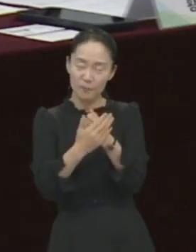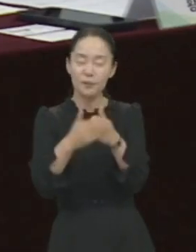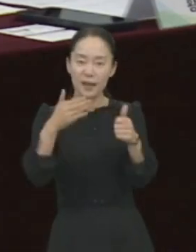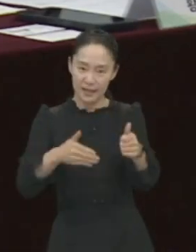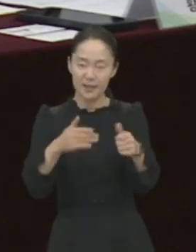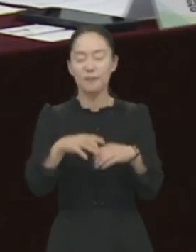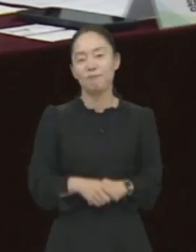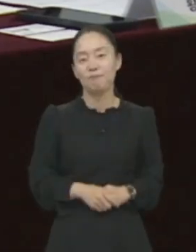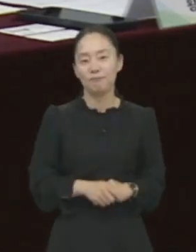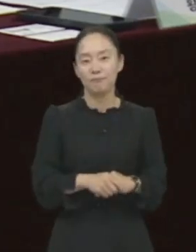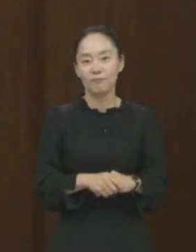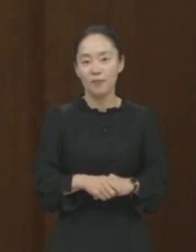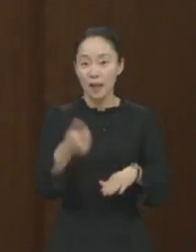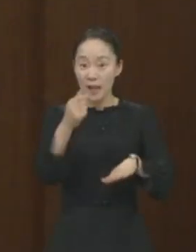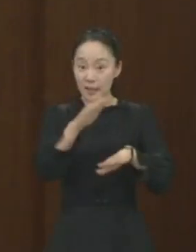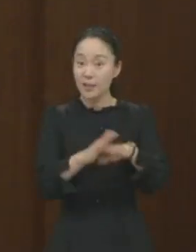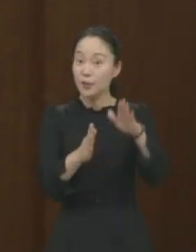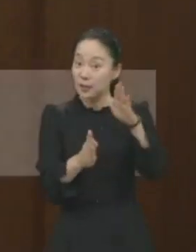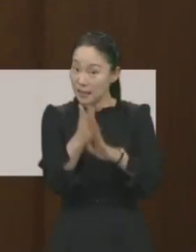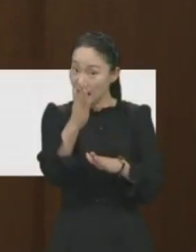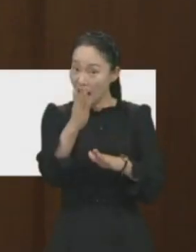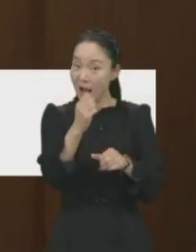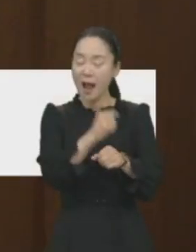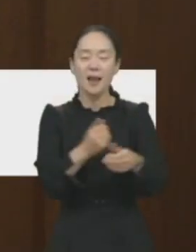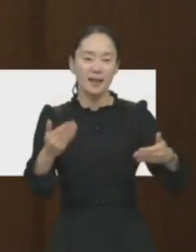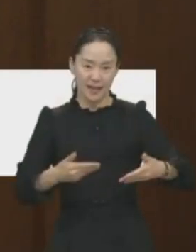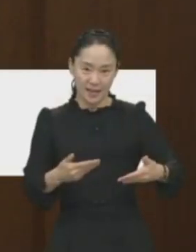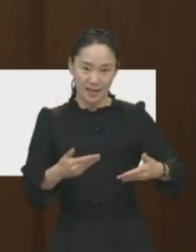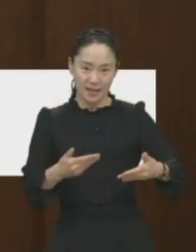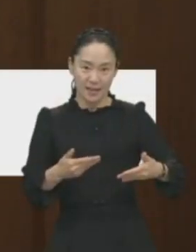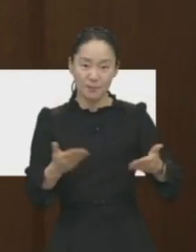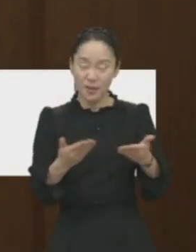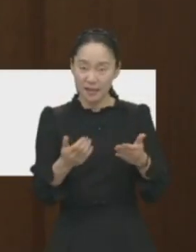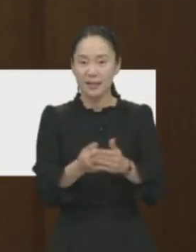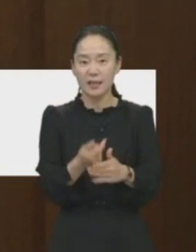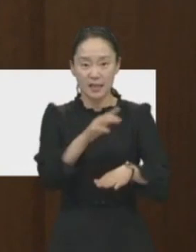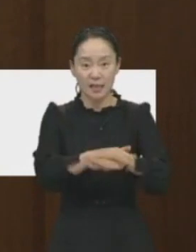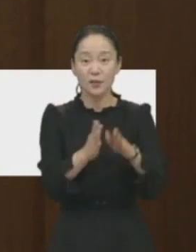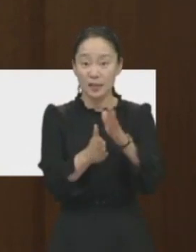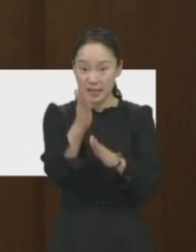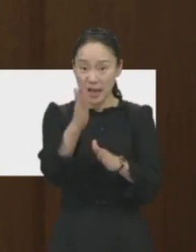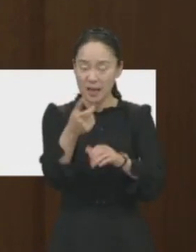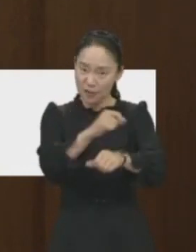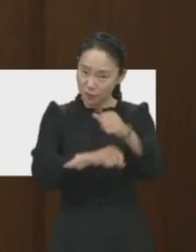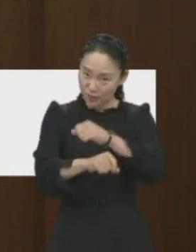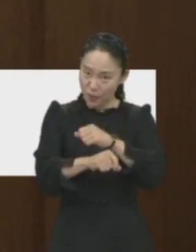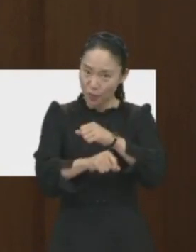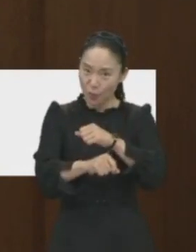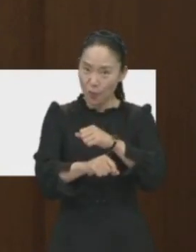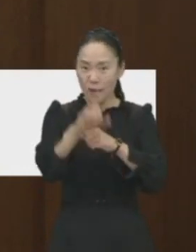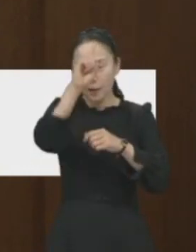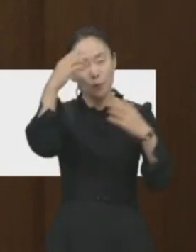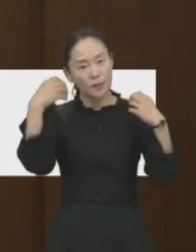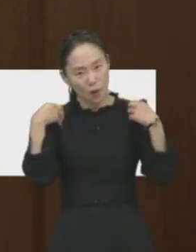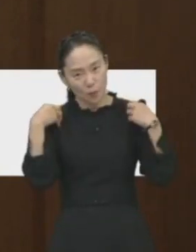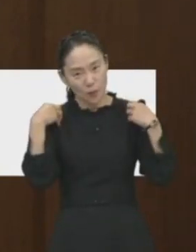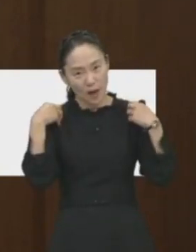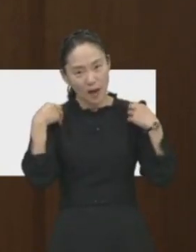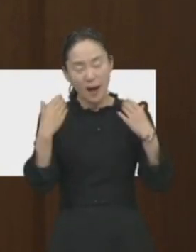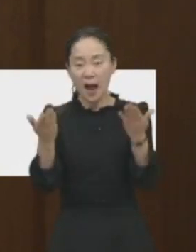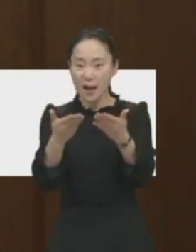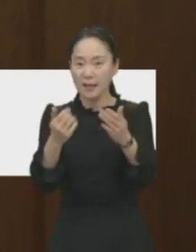요청했습니다. 대전시가 해야 될 일들은 대전시가 적극적으로 하면 되는데 중앙정부가 직접 해야 될